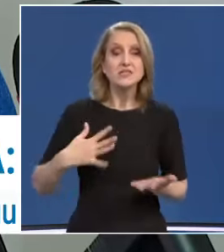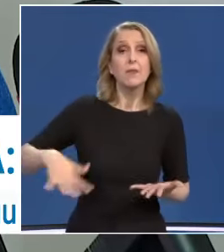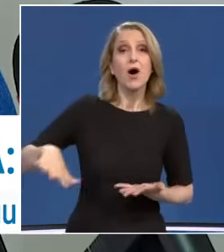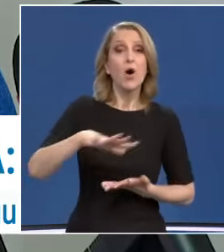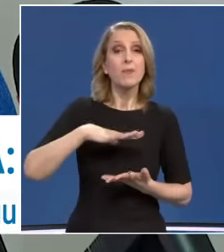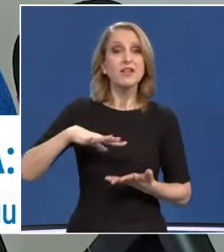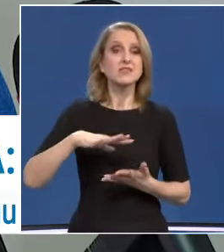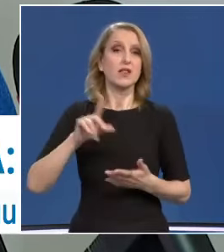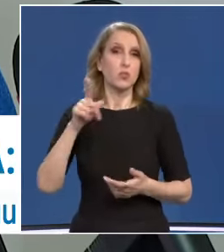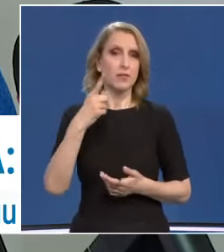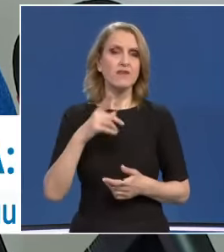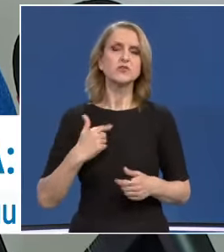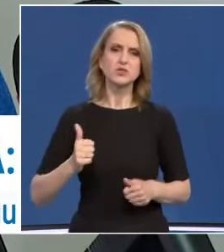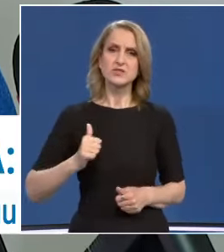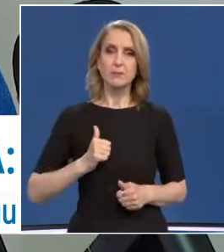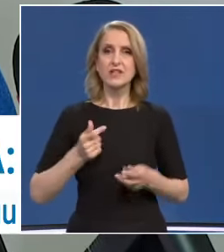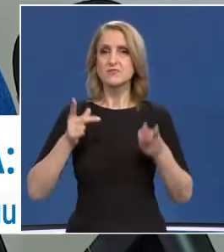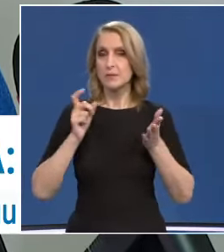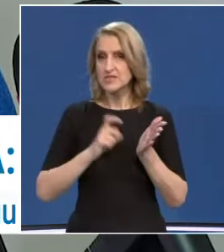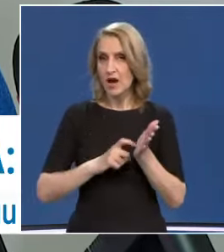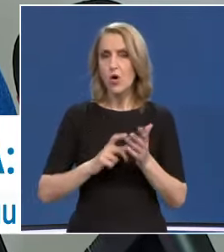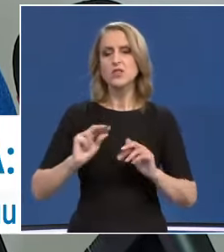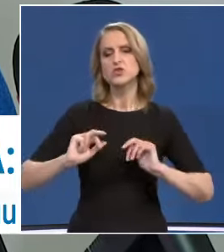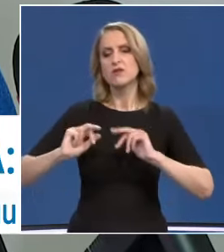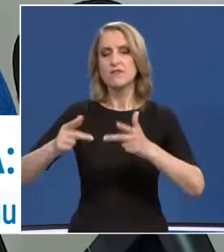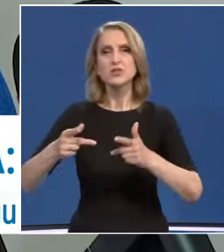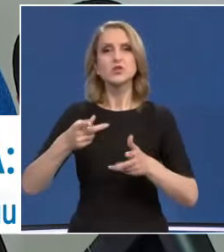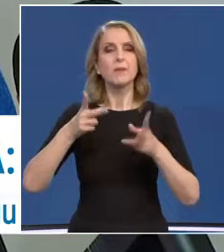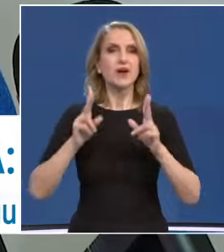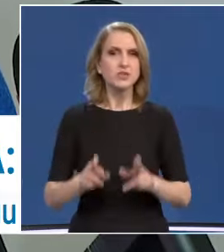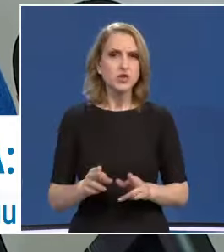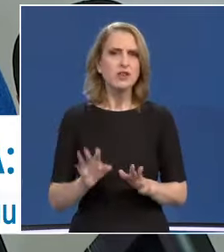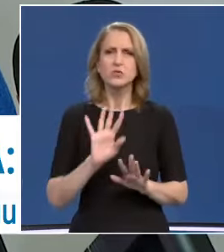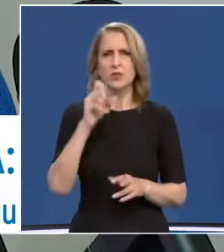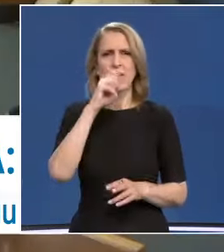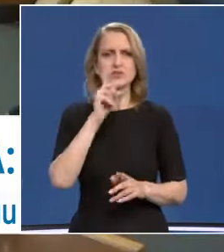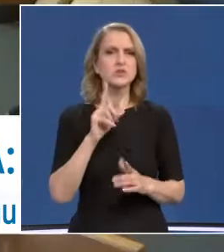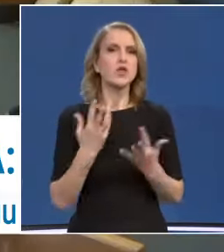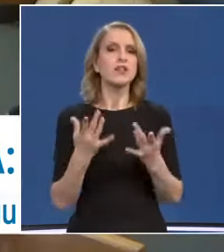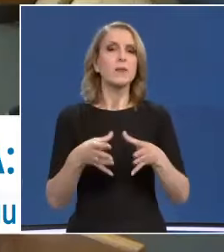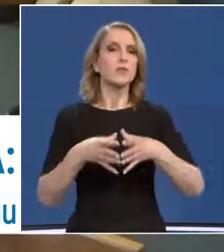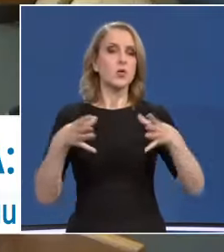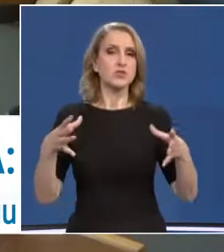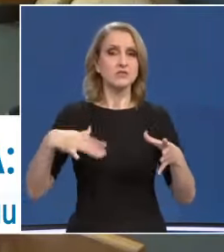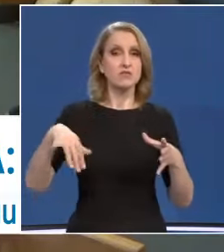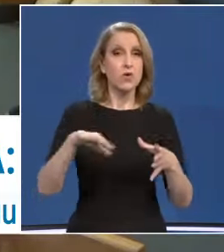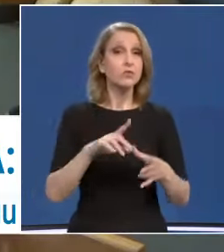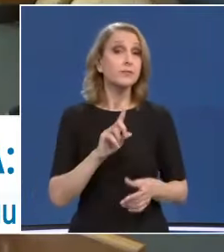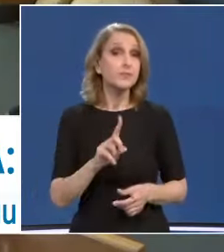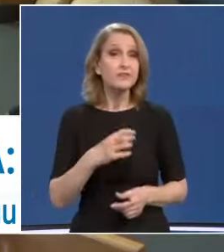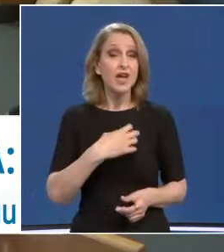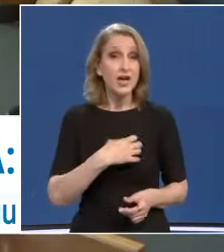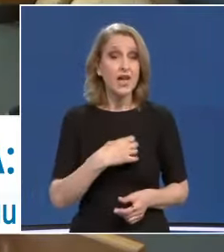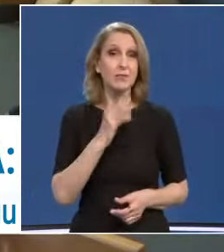ще спазвам закона и ще връщам всяко решение, независимо от мнозинството, което го е взело. От ГЕРБ контрираха, че макар